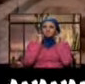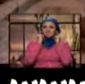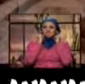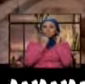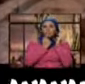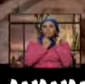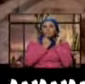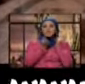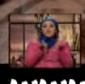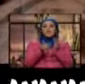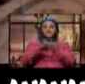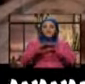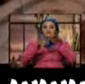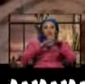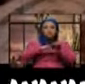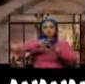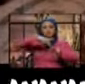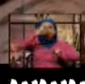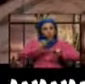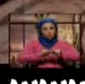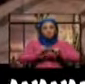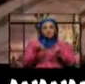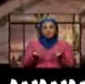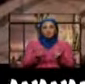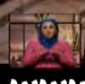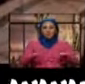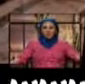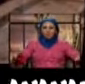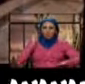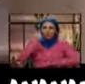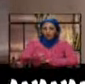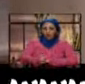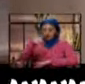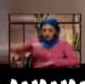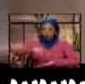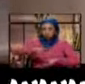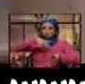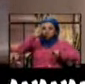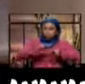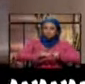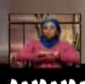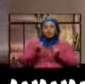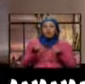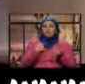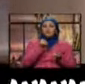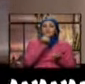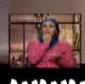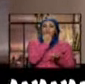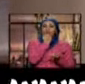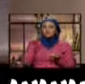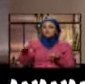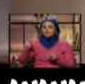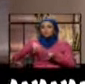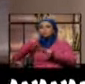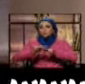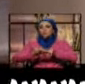ليلا، النهار إن صنعها نهارا، الأرض التي صنع عليها المعصية، وبعدين من قبل ومن بعد خير الشاهدين.